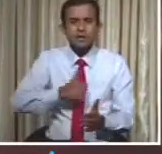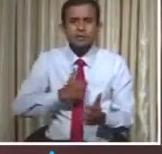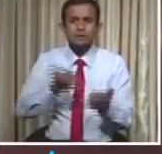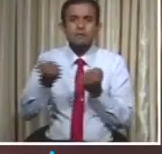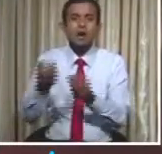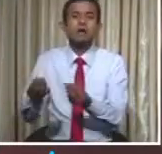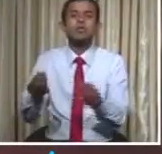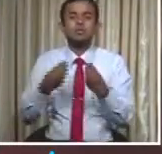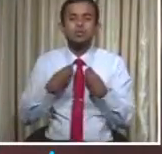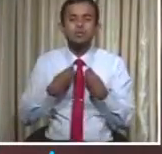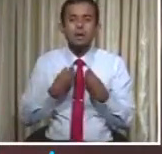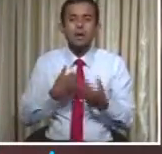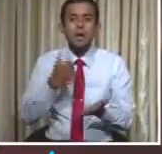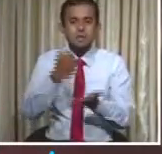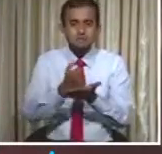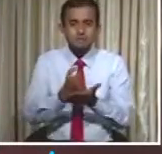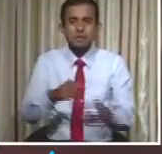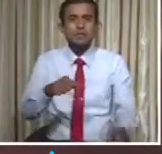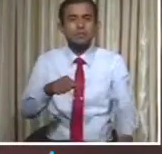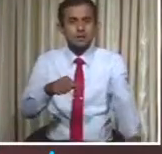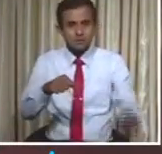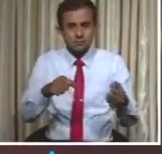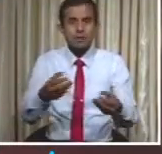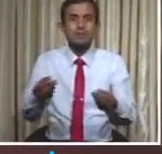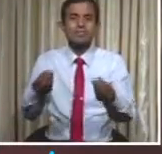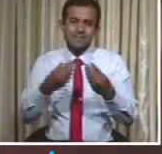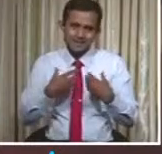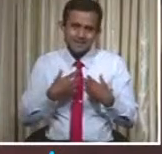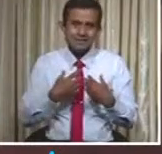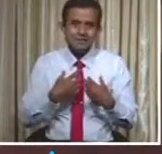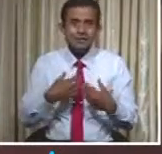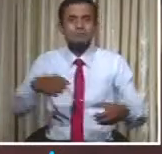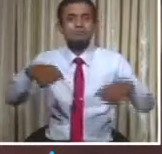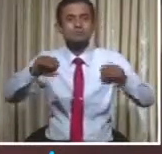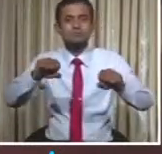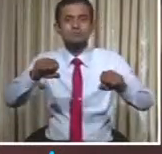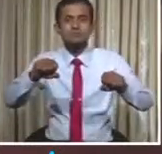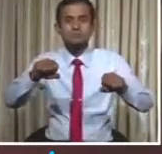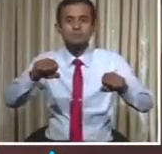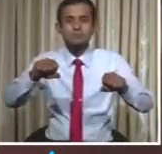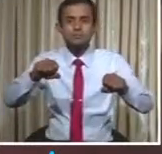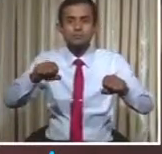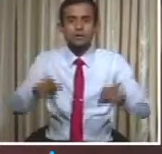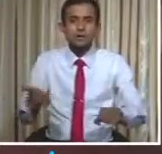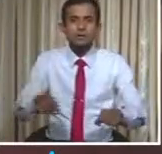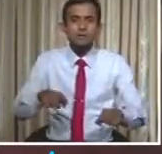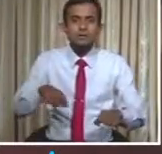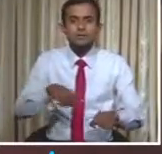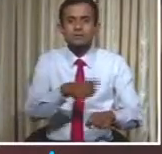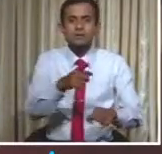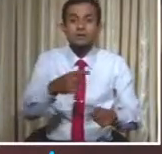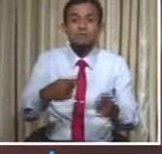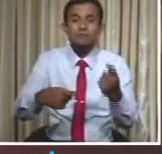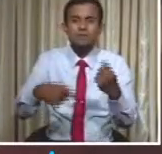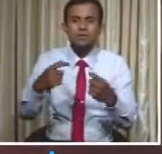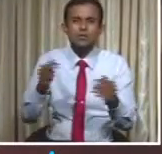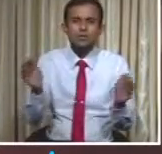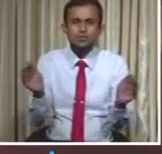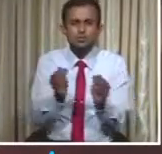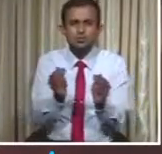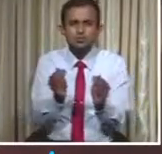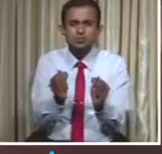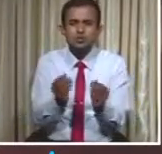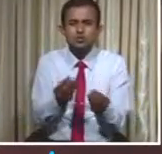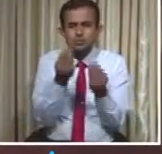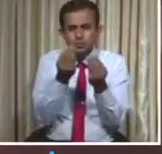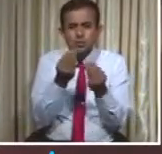බාර දුන්නා කියලා. මුල්‍ය සමාගම්. ත්‍රිරෝද රථ එහෙම බාර දෙන්න කියනවා. සමහරවිට මෝටර් සයිකලයකින් දෛනිකව යම් යම් දේවල් විකුණන සුද්‍ර සහ